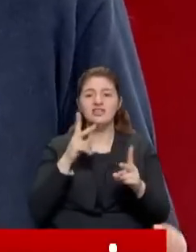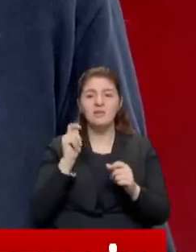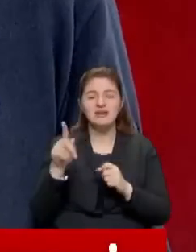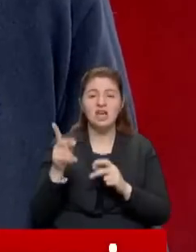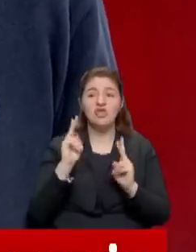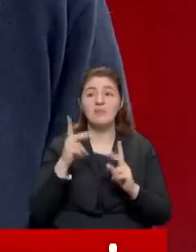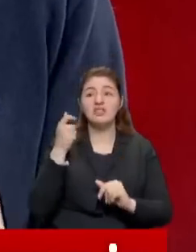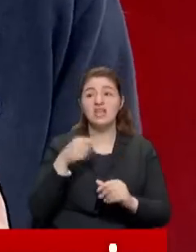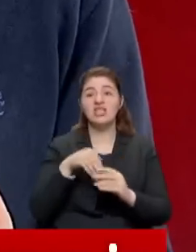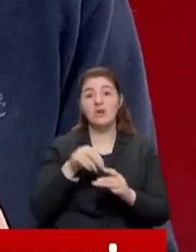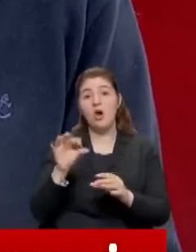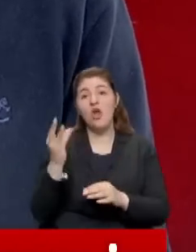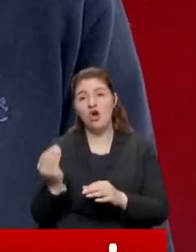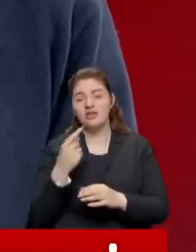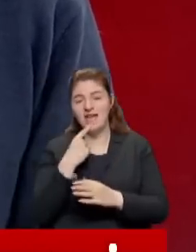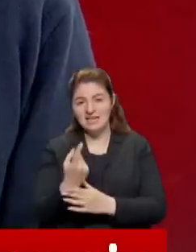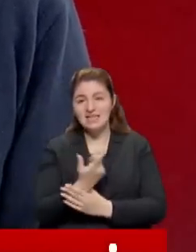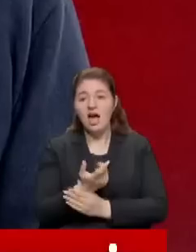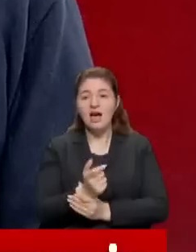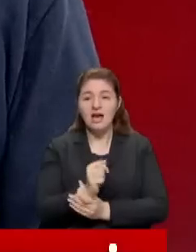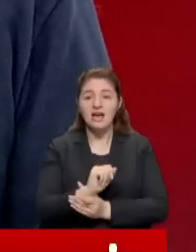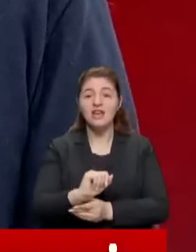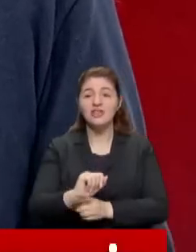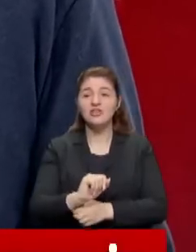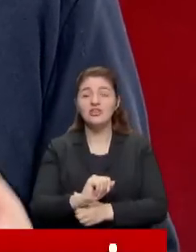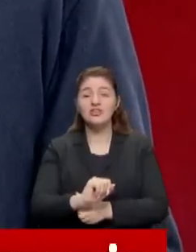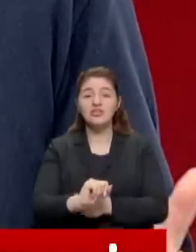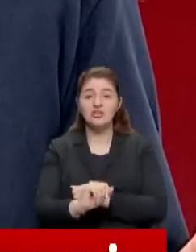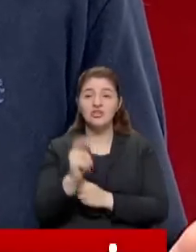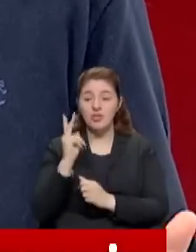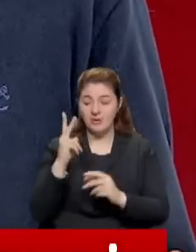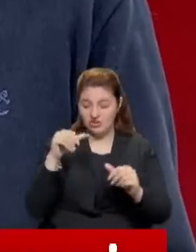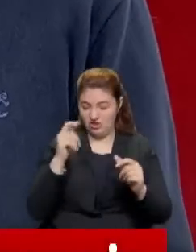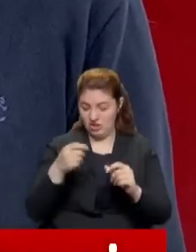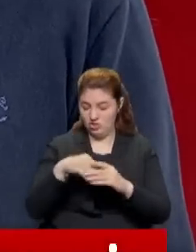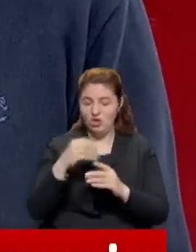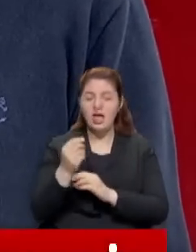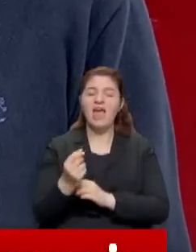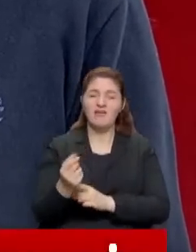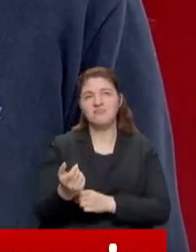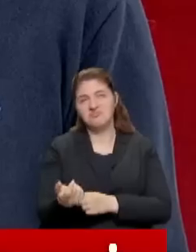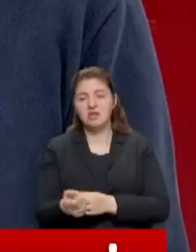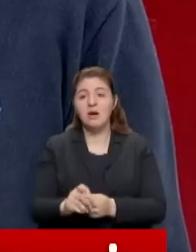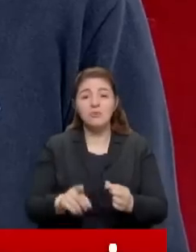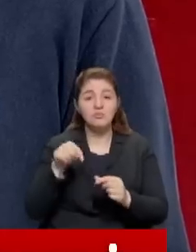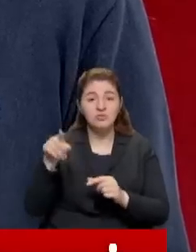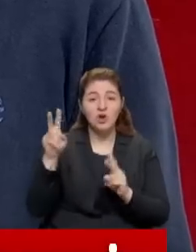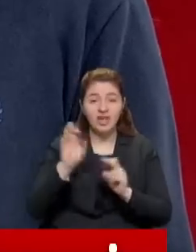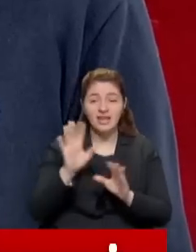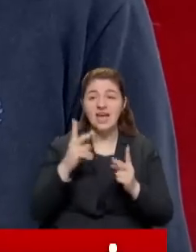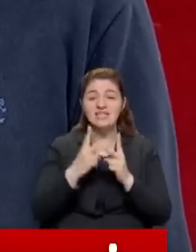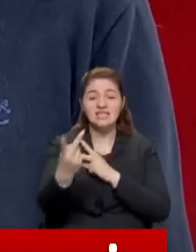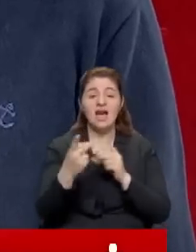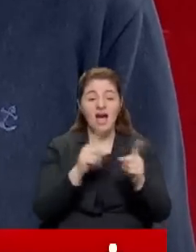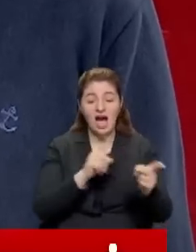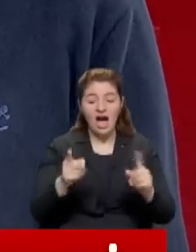normal şartlar altında bu böyle olur dersin. Normal şartlar altında olsaydık evet, ama bugün konu bu değil. Yani sıranın